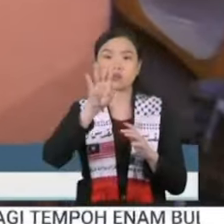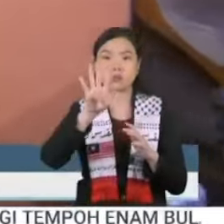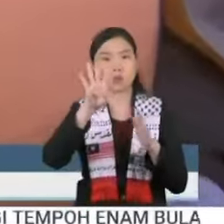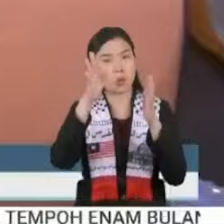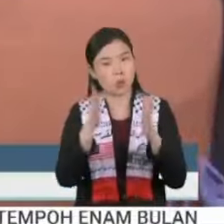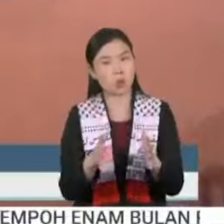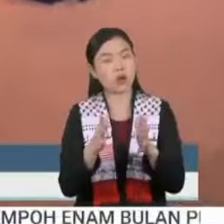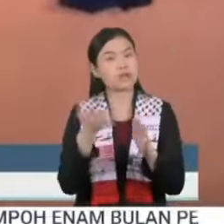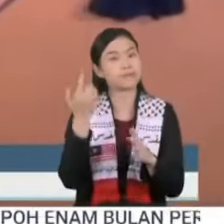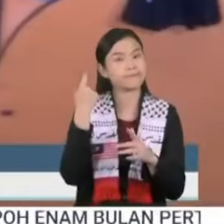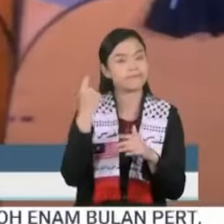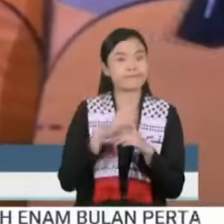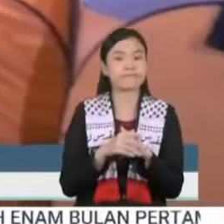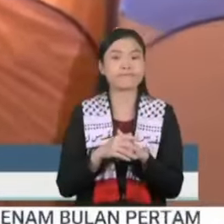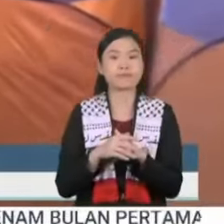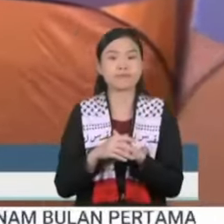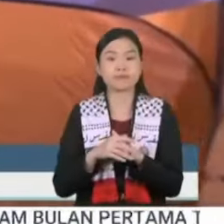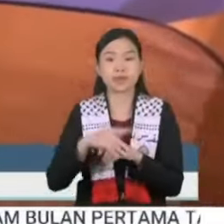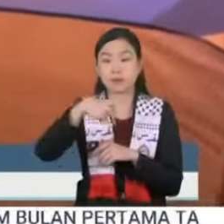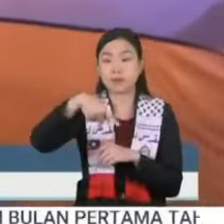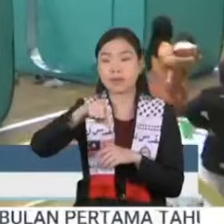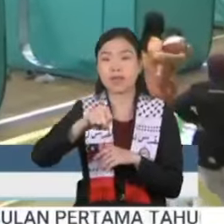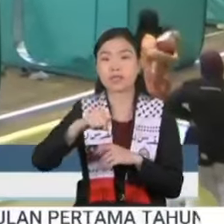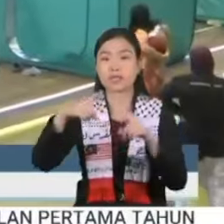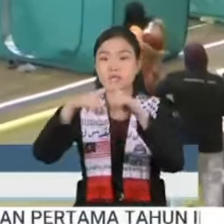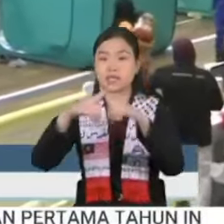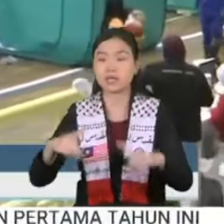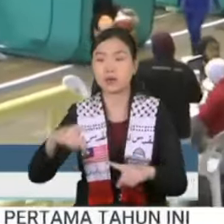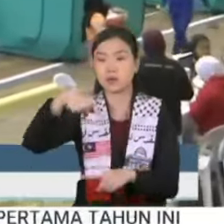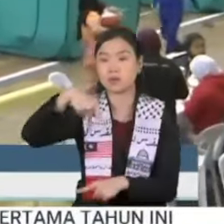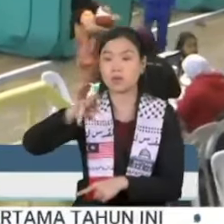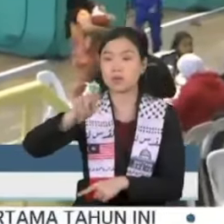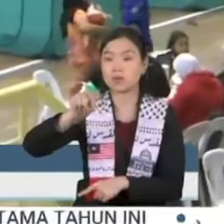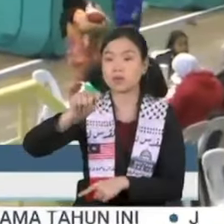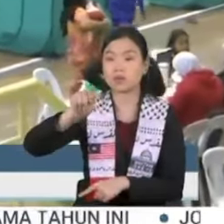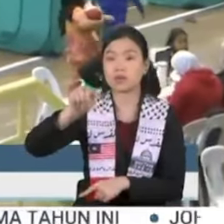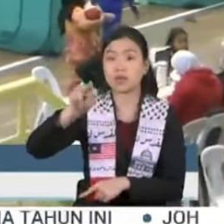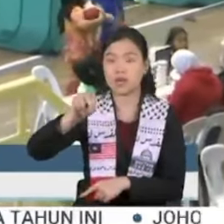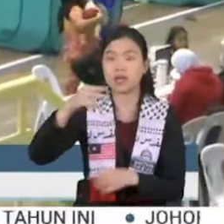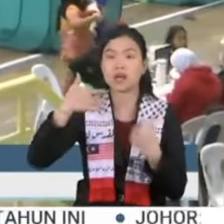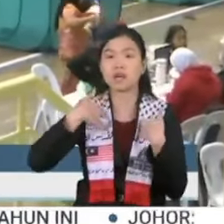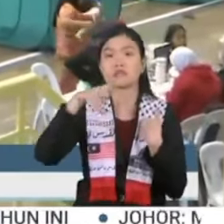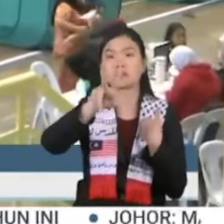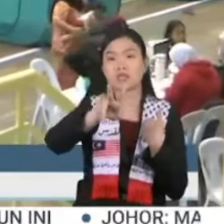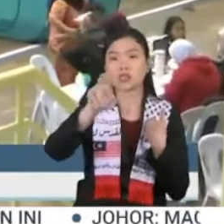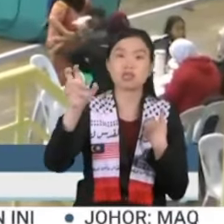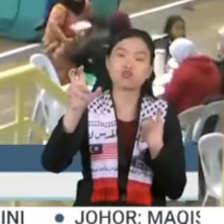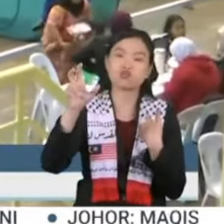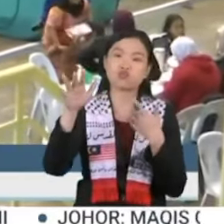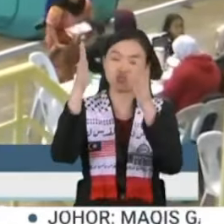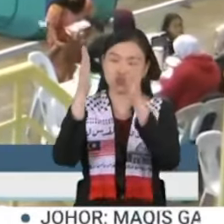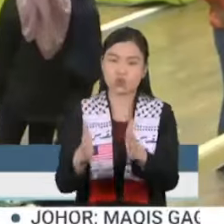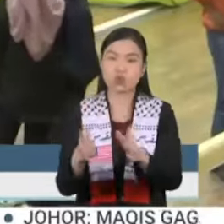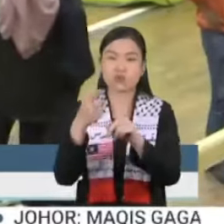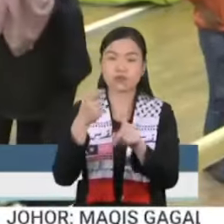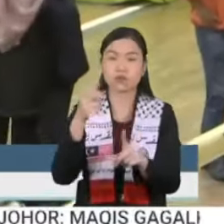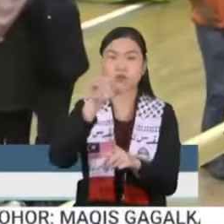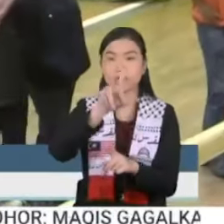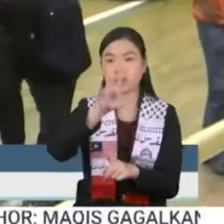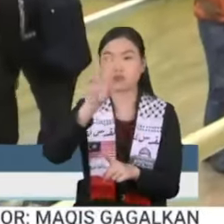KIR. PPS Dewan Seri Putatan pula menempatkan 138 orang daripada 37